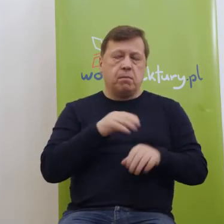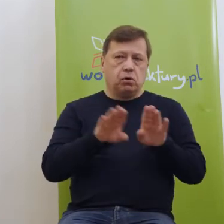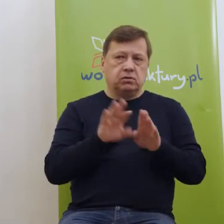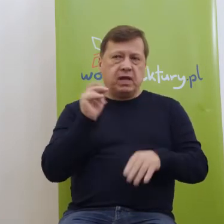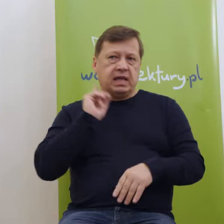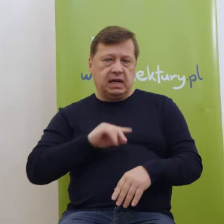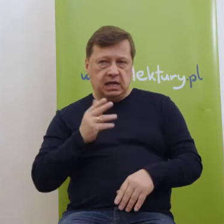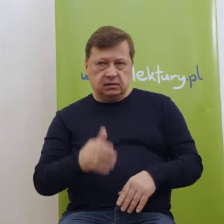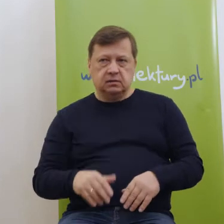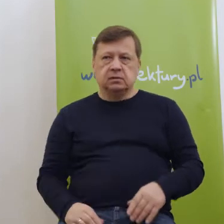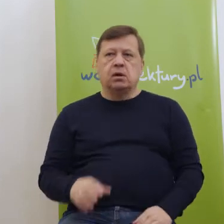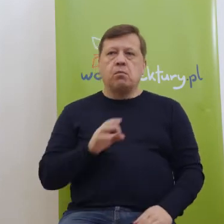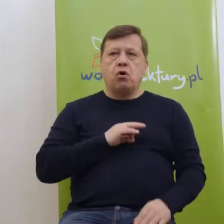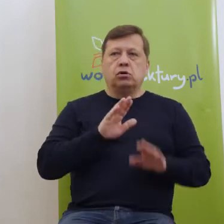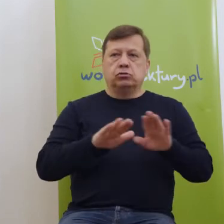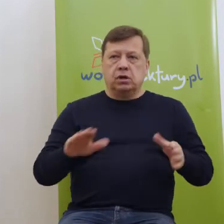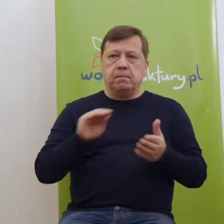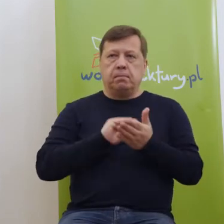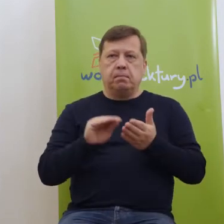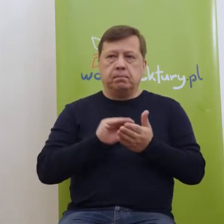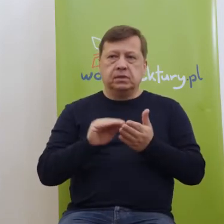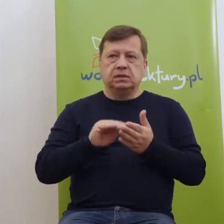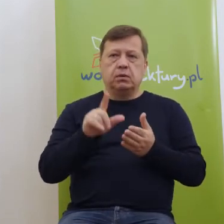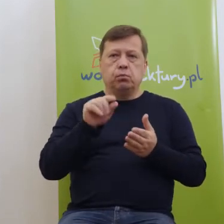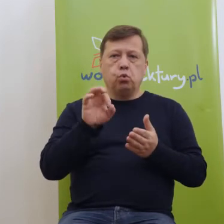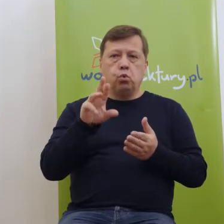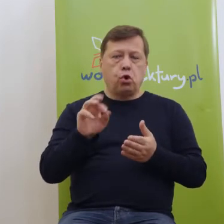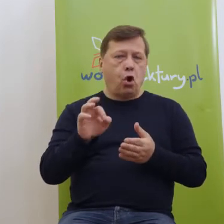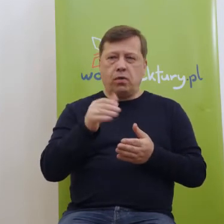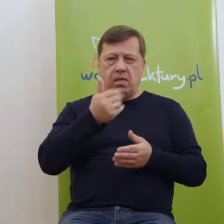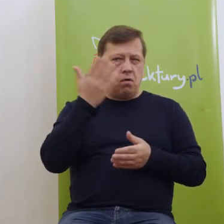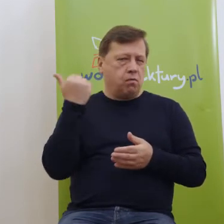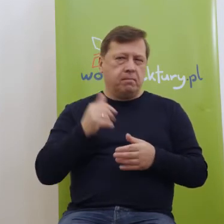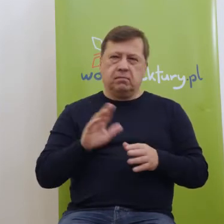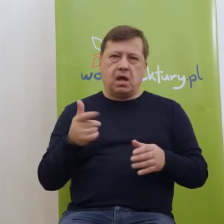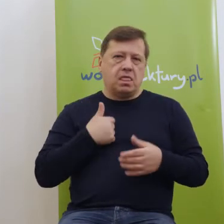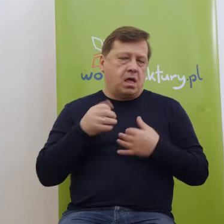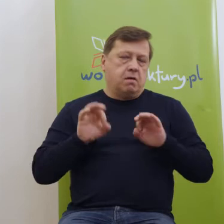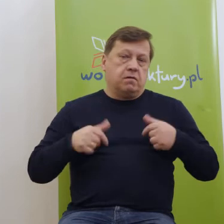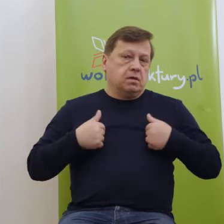dzieci już nie umieją pióra utrzymać w ręce. I to jakby nie jest moja wina.